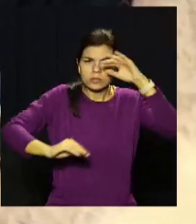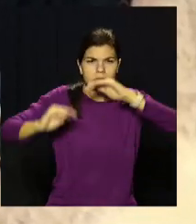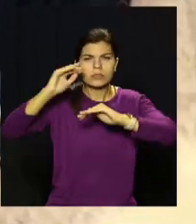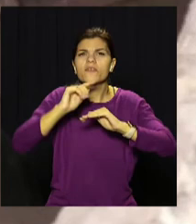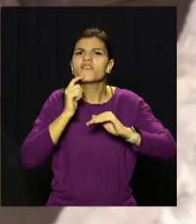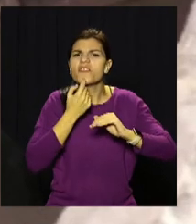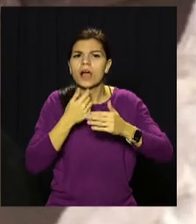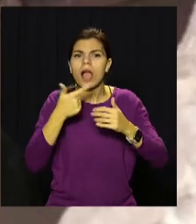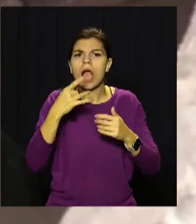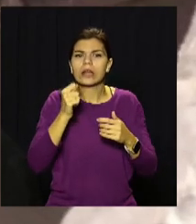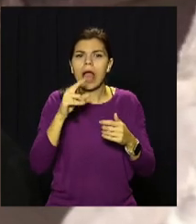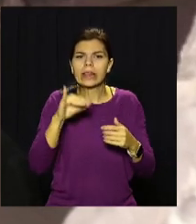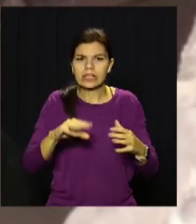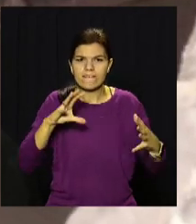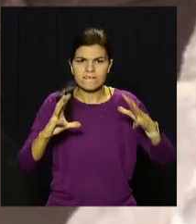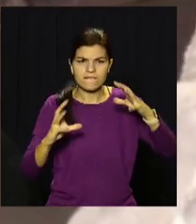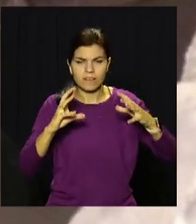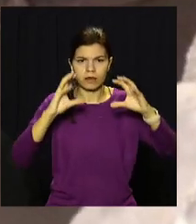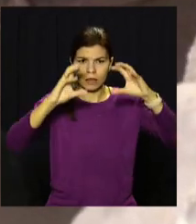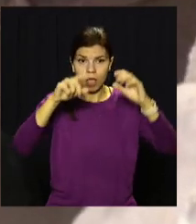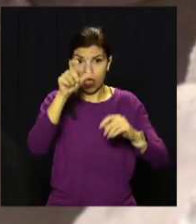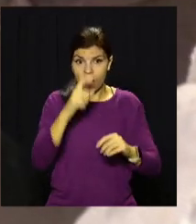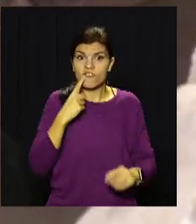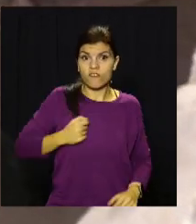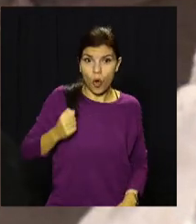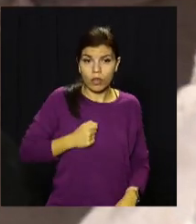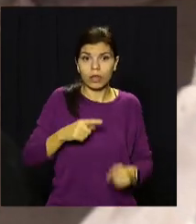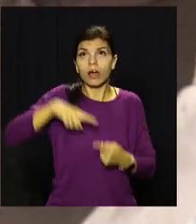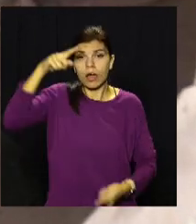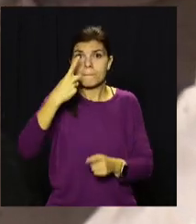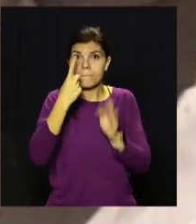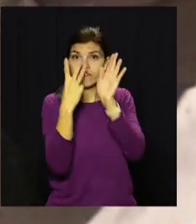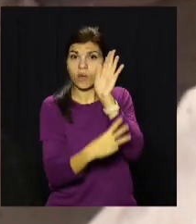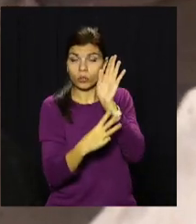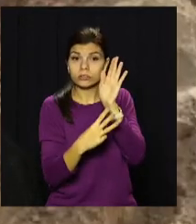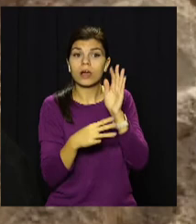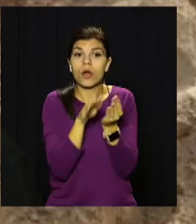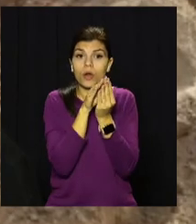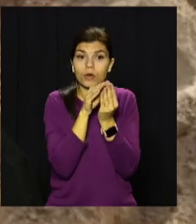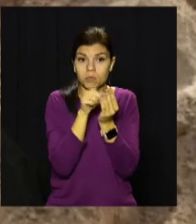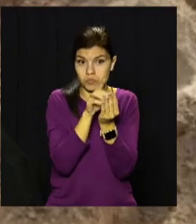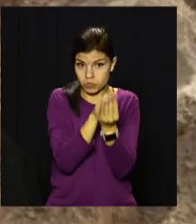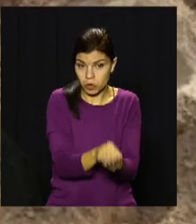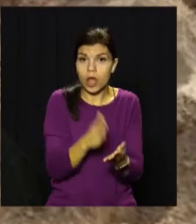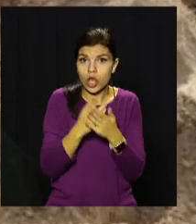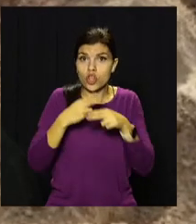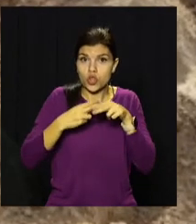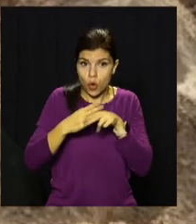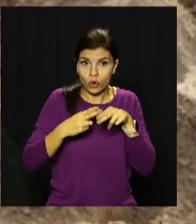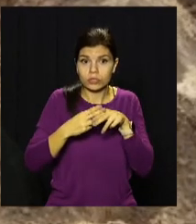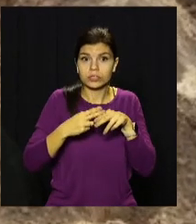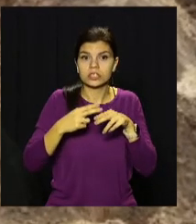важких гранітних валунів. Воїн зросту майже 1,80 м. У похованні також заліжний ніж з